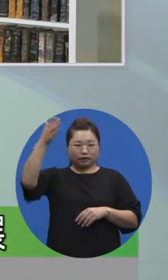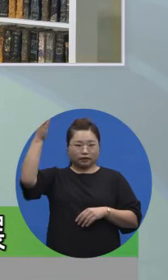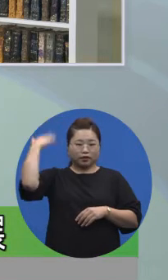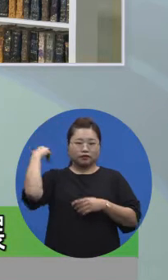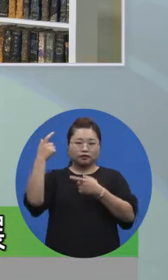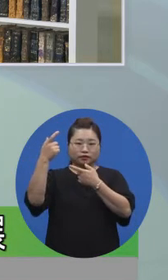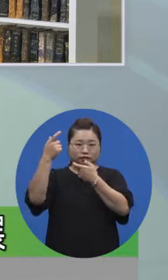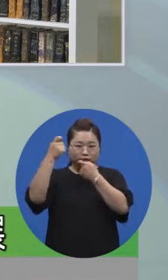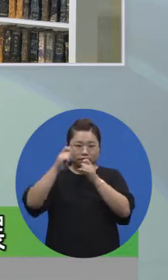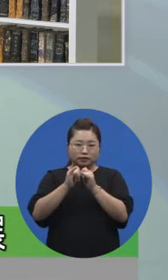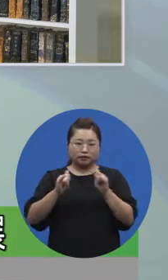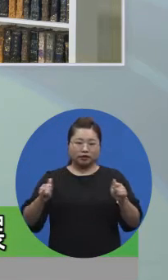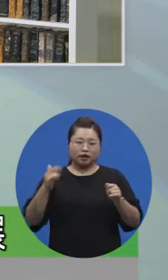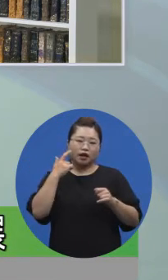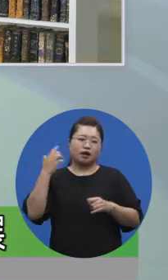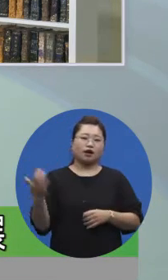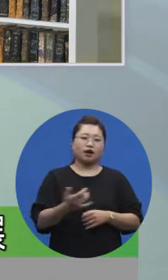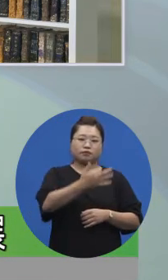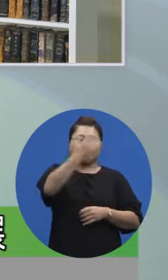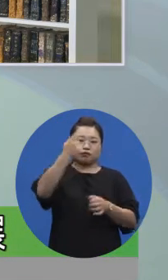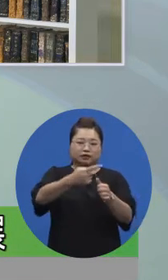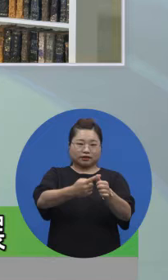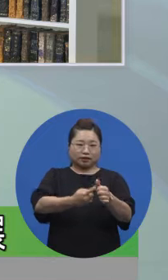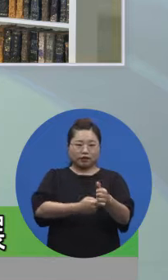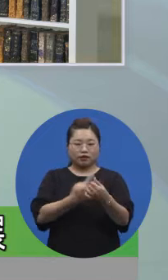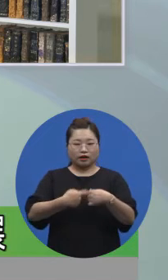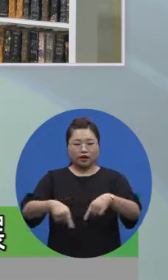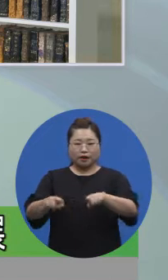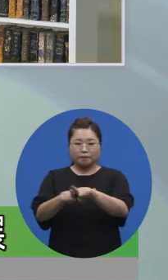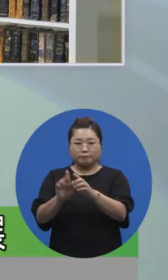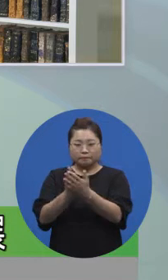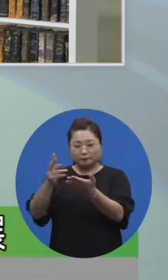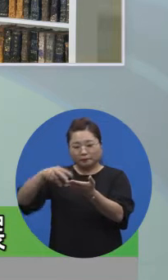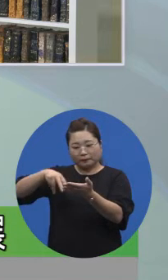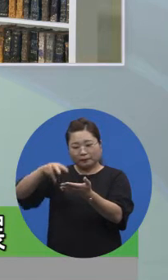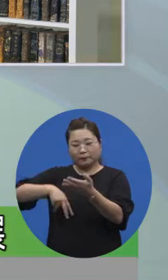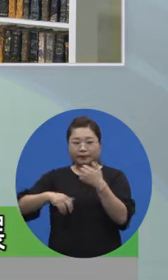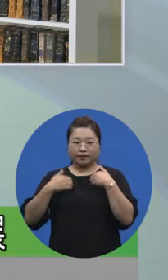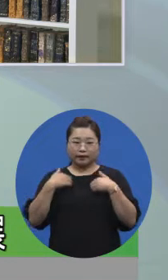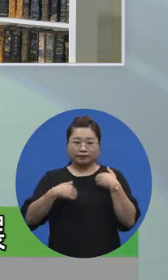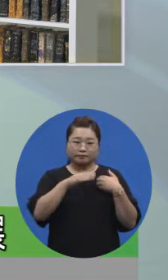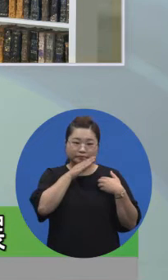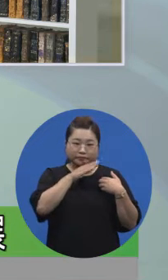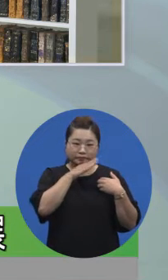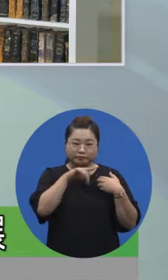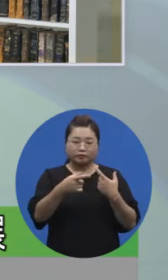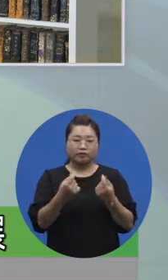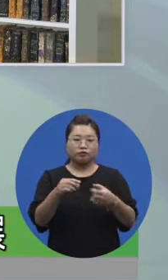옛 선비들은 아름다운 자연을 벗삼아 책 읽는 것을 즐겼는데요.